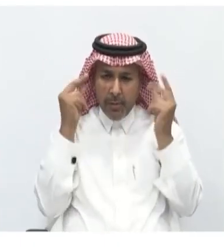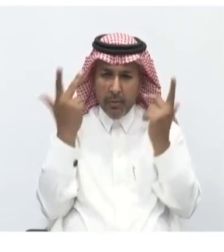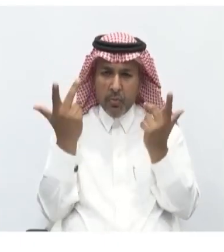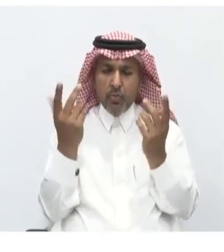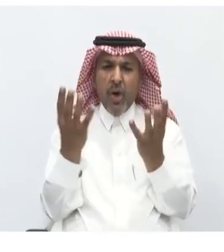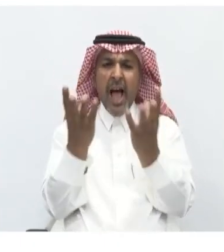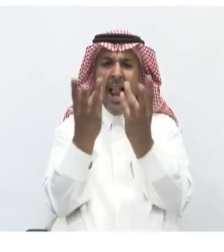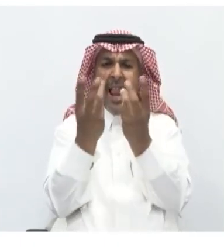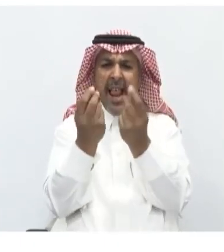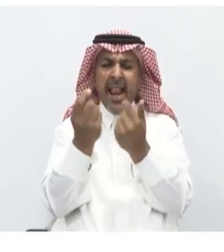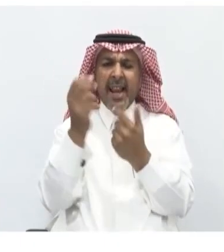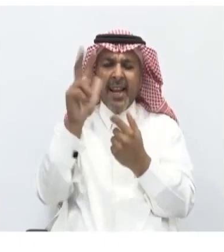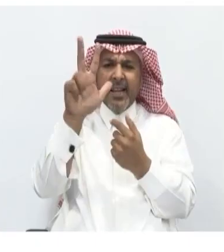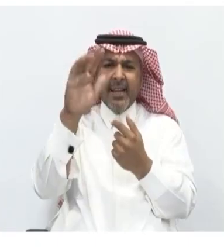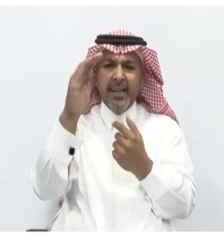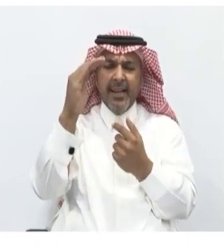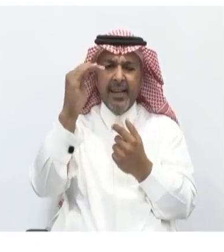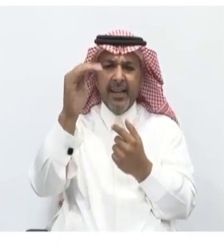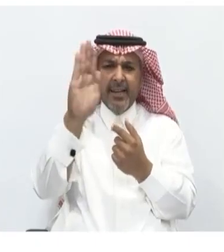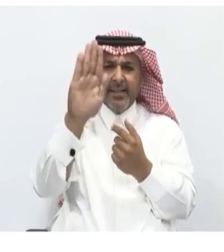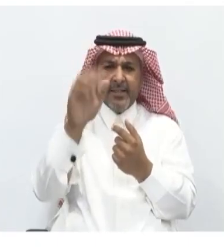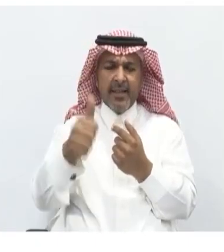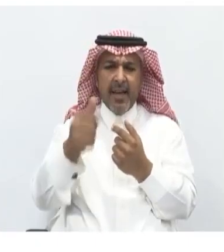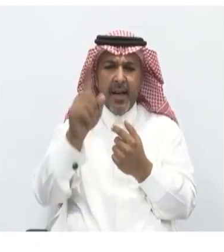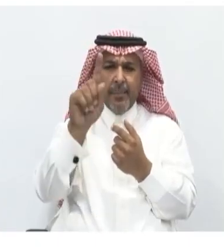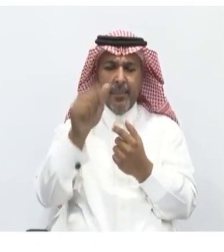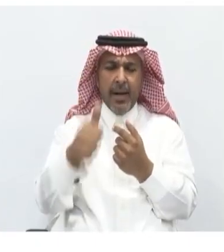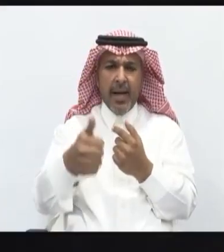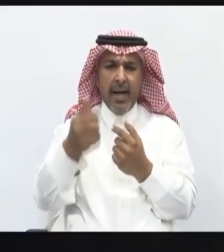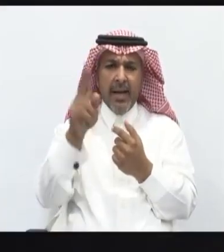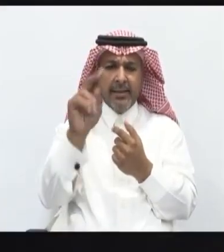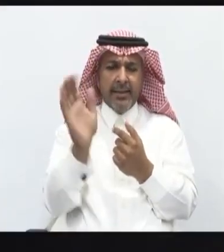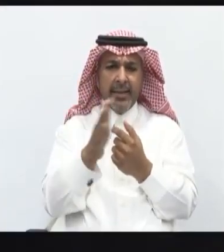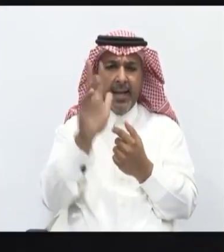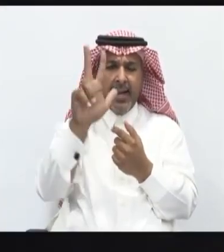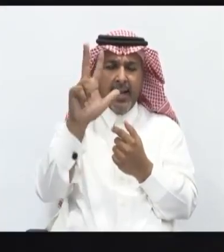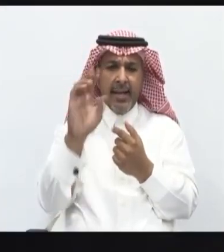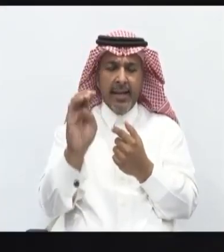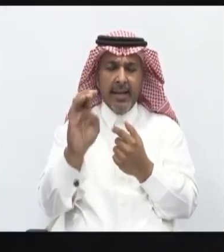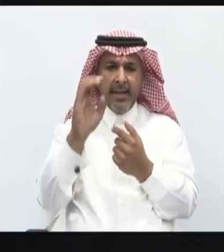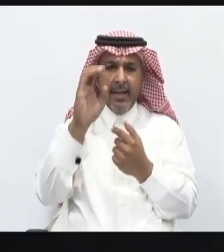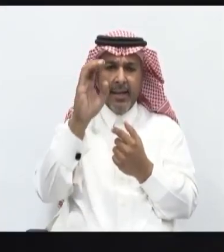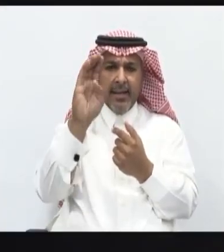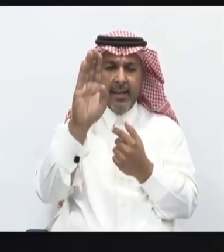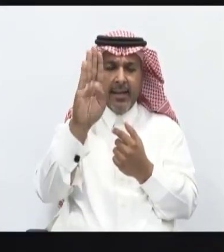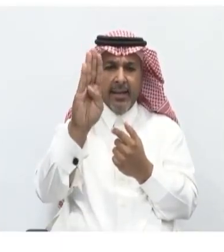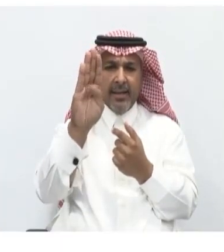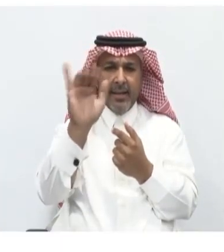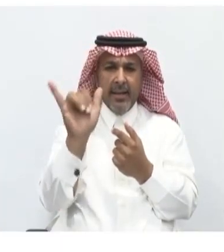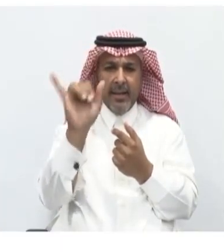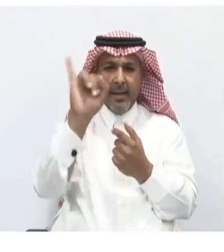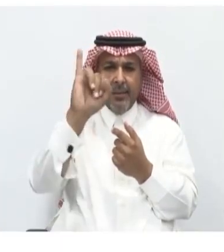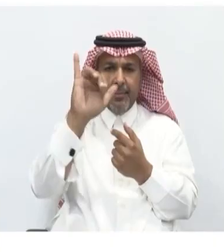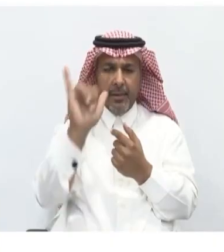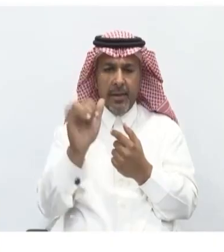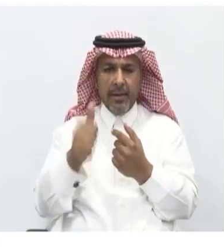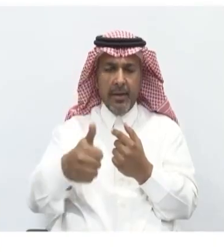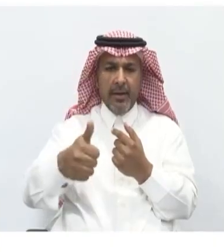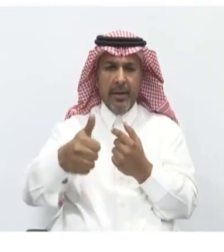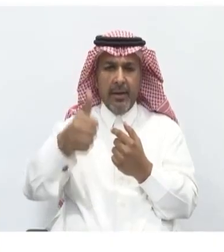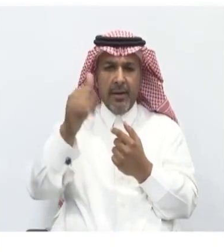وعلى ماذا تعتمد الحسابات الكيميائيه عرفنا الجزء الاول من علاقه المول بالجسيمات وطبقنا